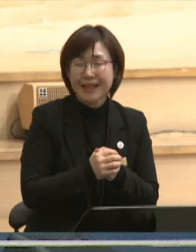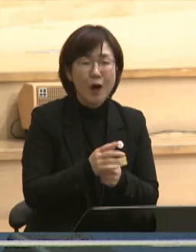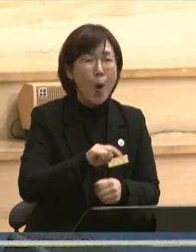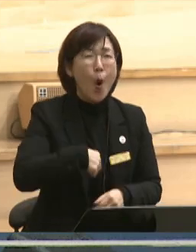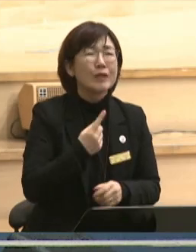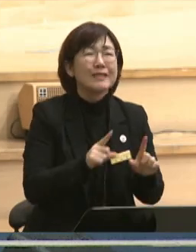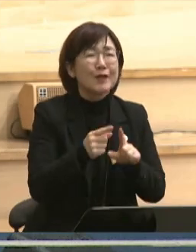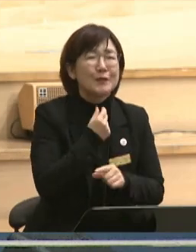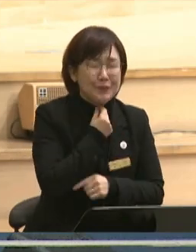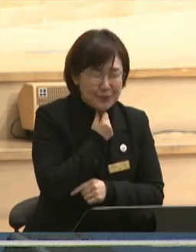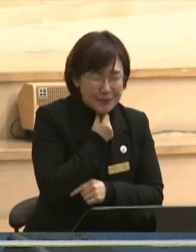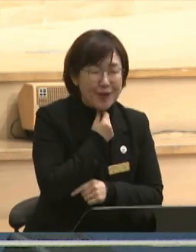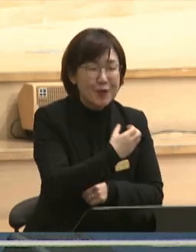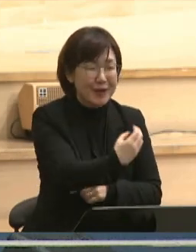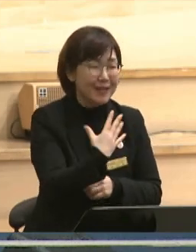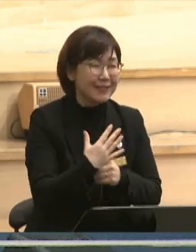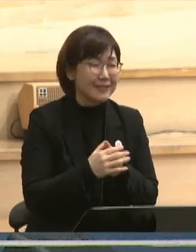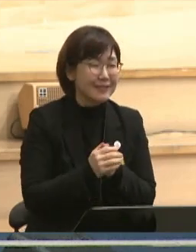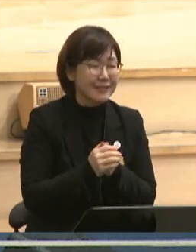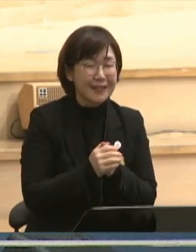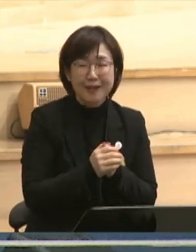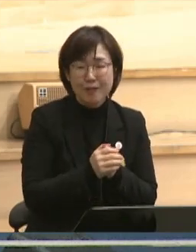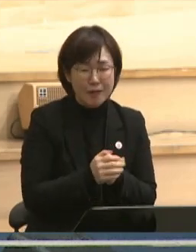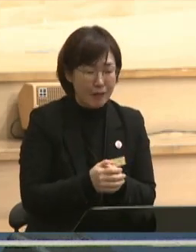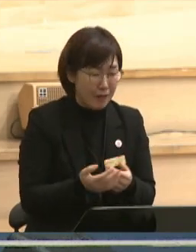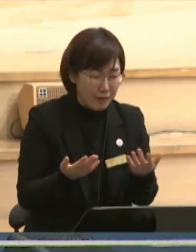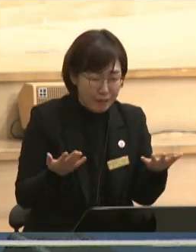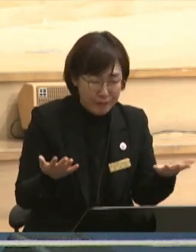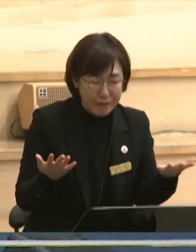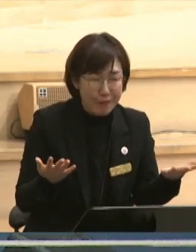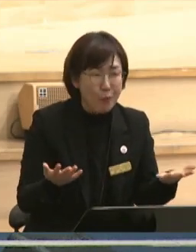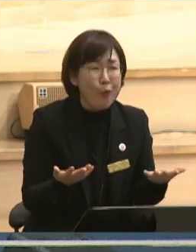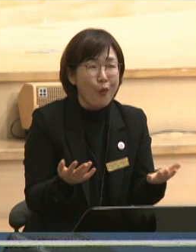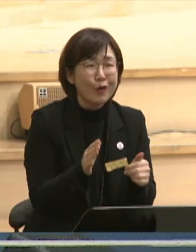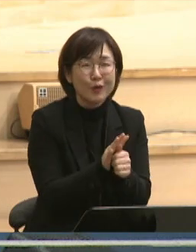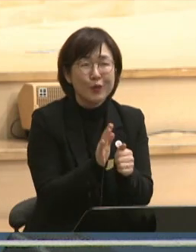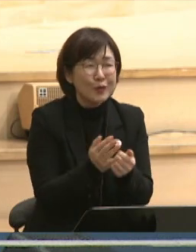혼자 살고 싶대요 혼자 혼자 살고 싶을 때 뭐 어떡하자 말입니까